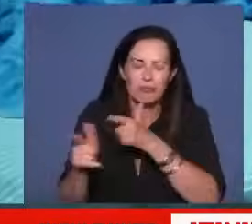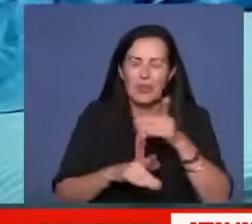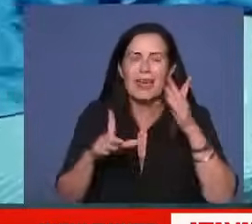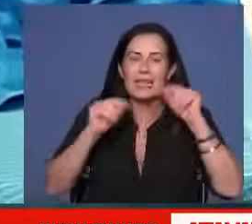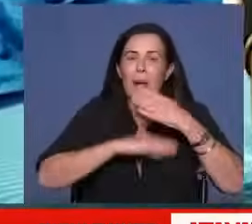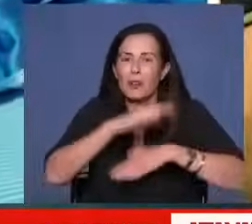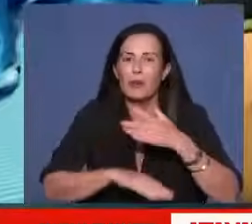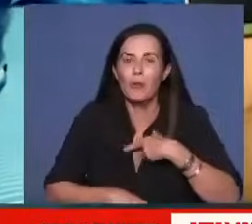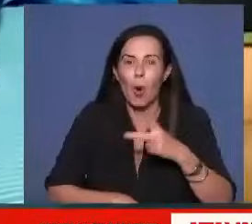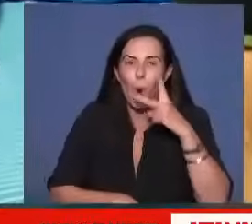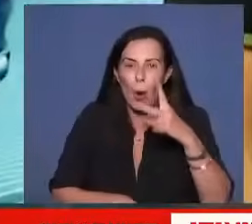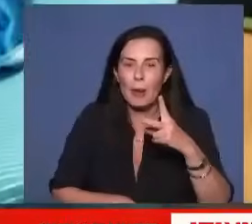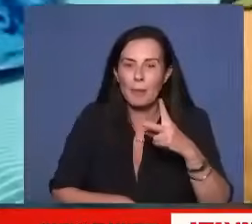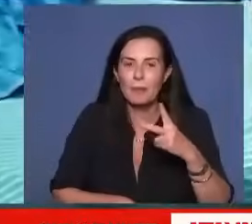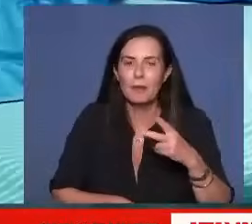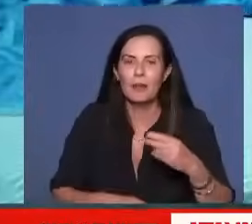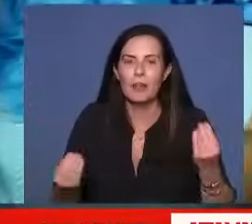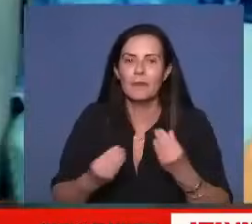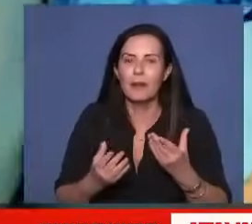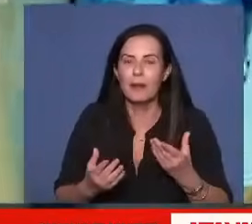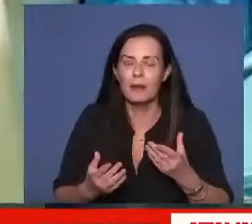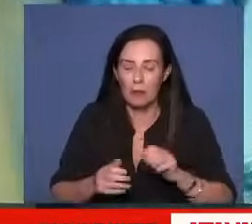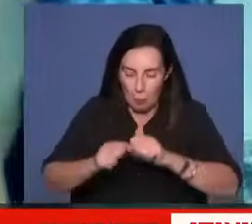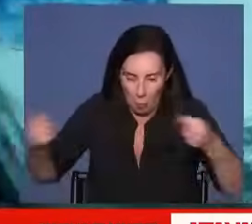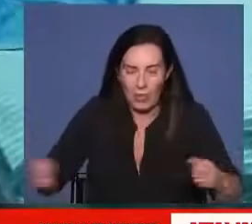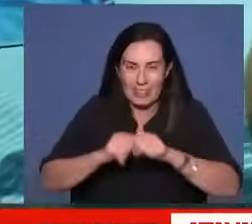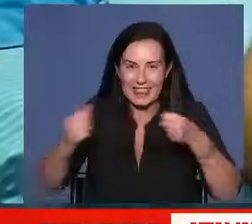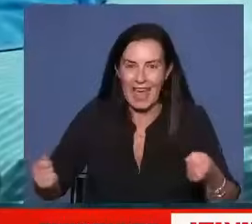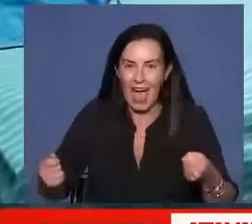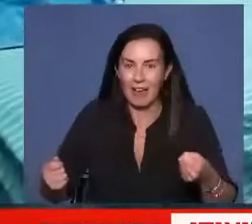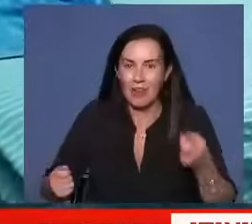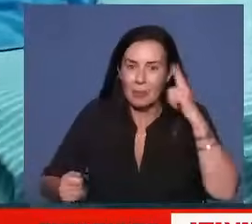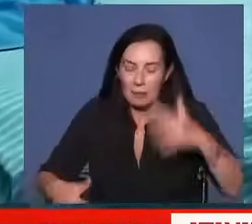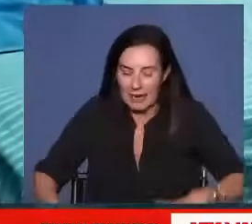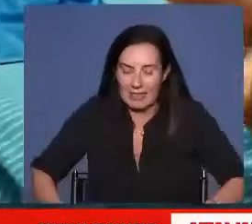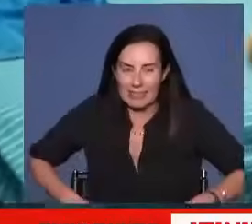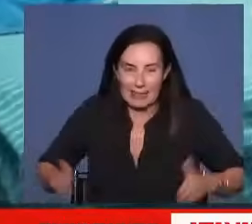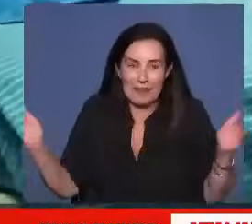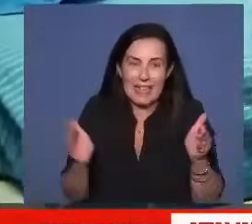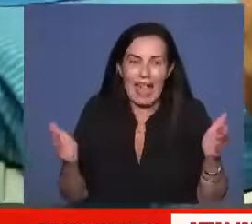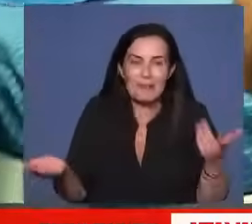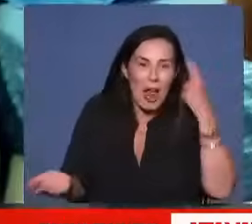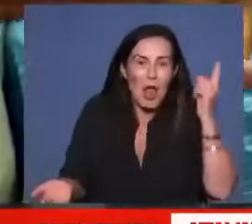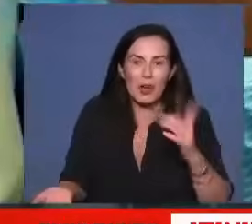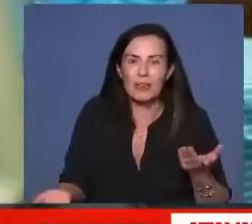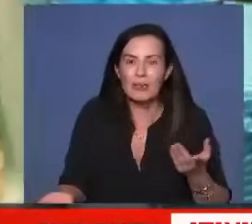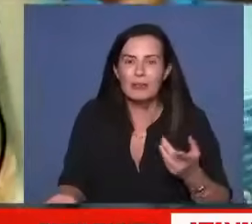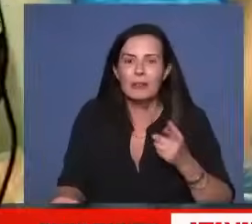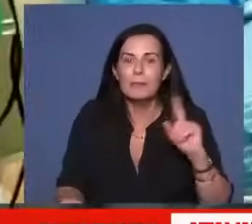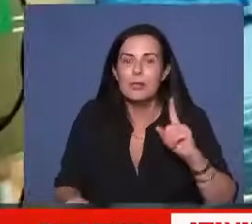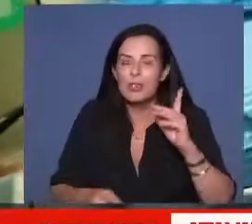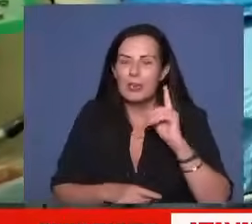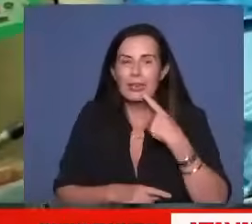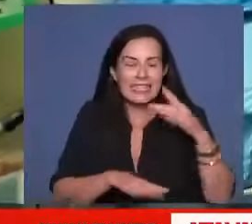ואז אנחנו רואים שם חבילות מעלי אקספרס. הוא פותח את החבילות. לא יודע, מכנסיים מידה 4, לא יודע מי. אמר, תגיד למי שהזמין את זה,